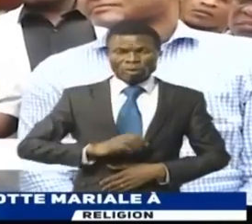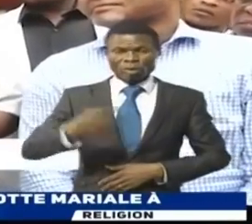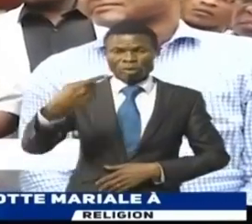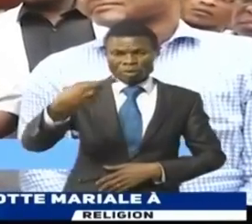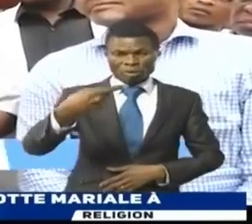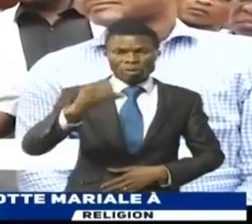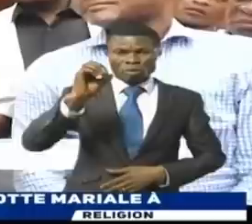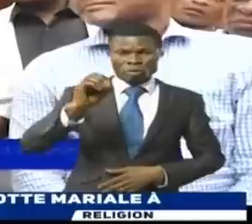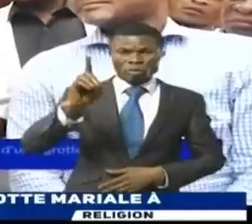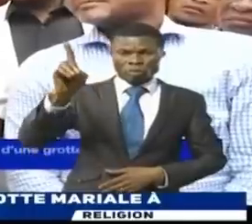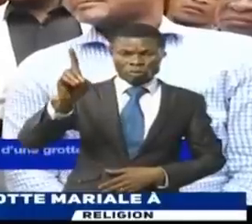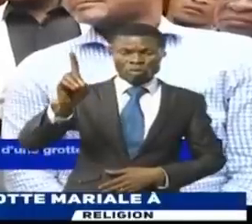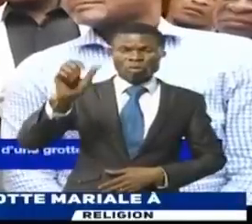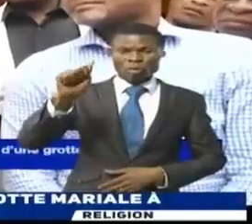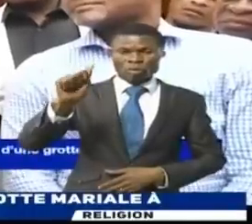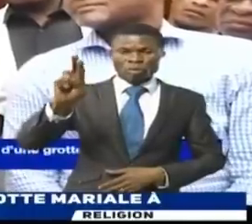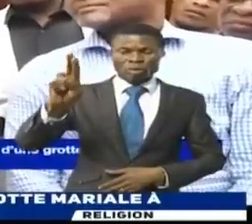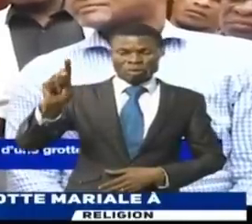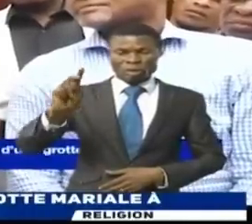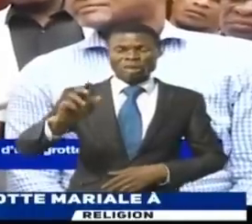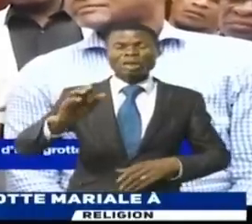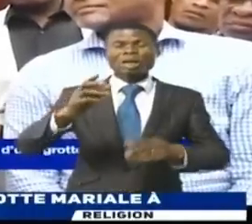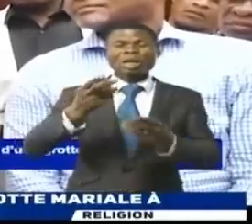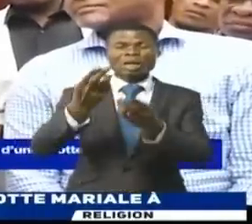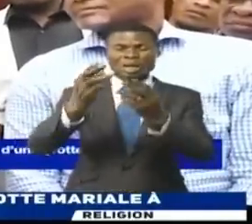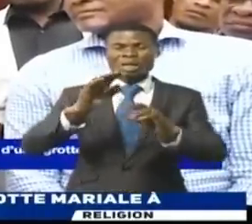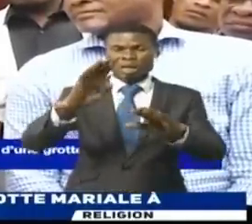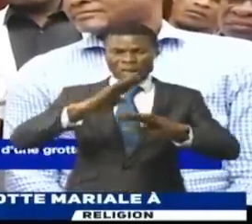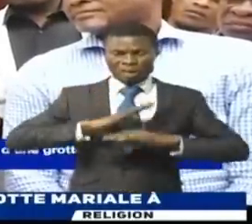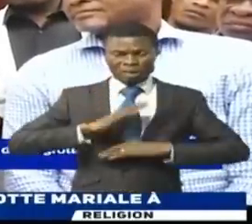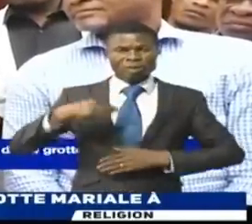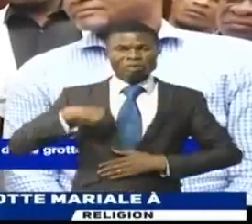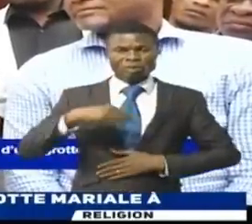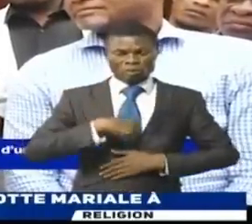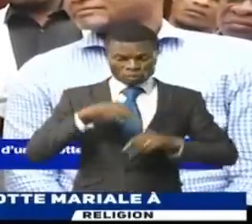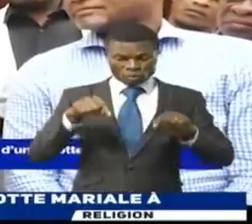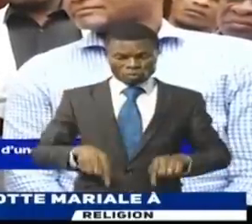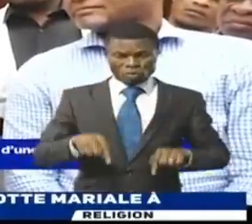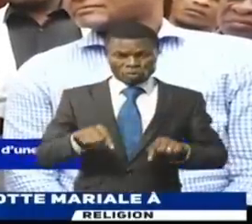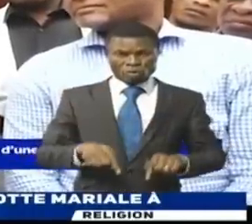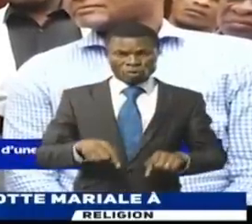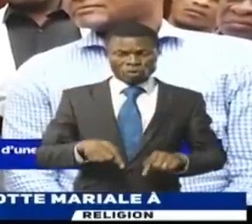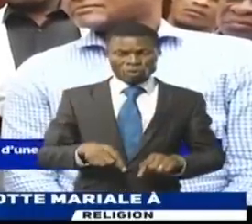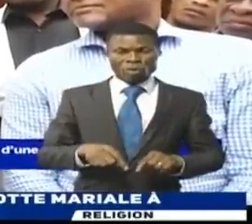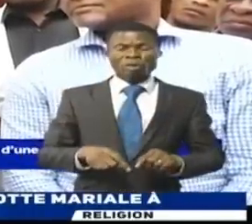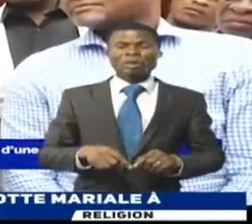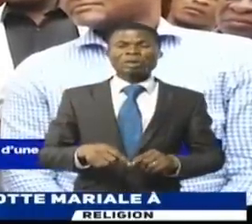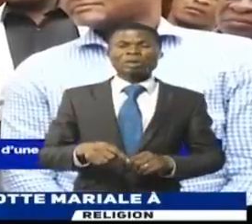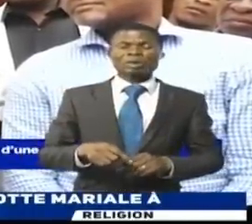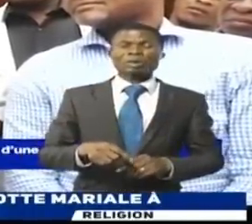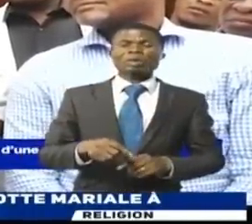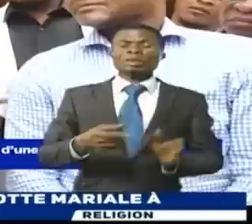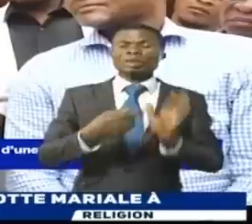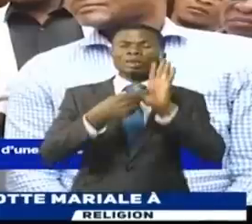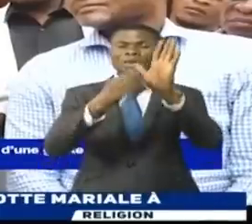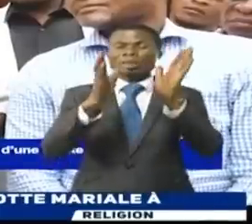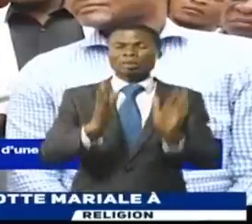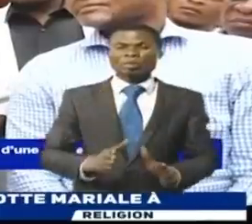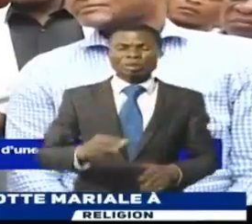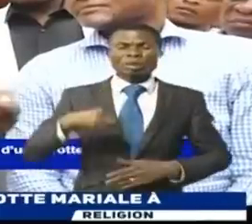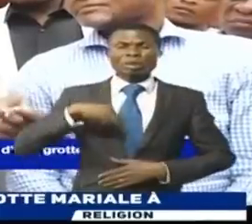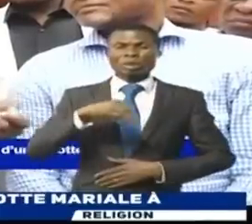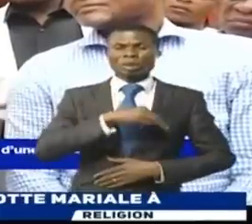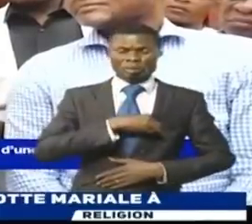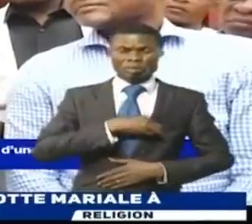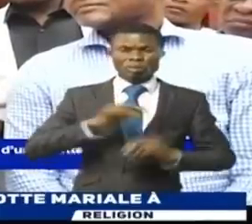Motemona, a répondu favorablement. Et aujourd'hui, il est représenté valablement par les membres,